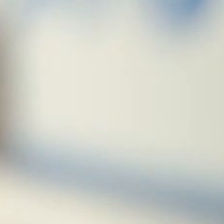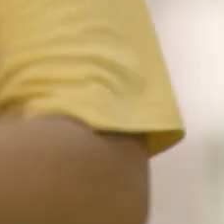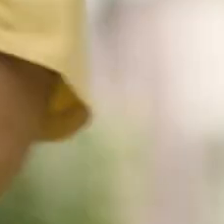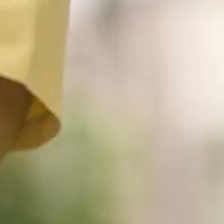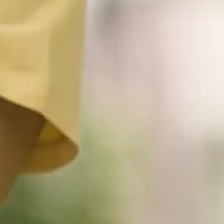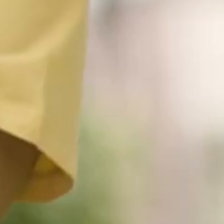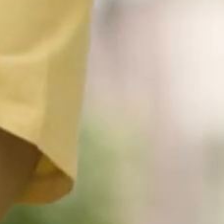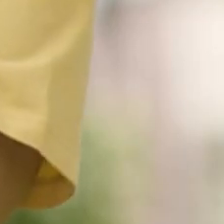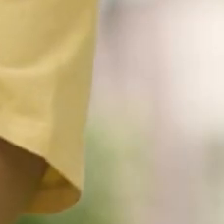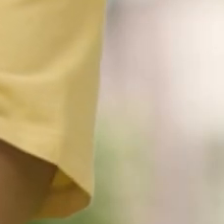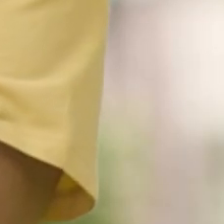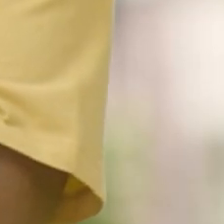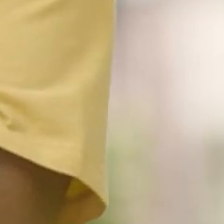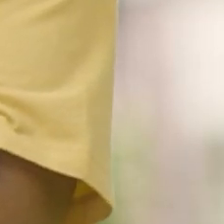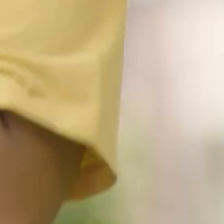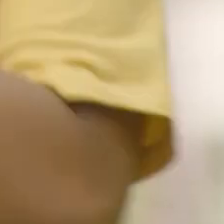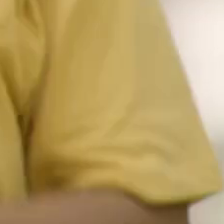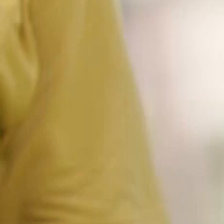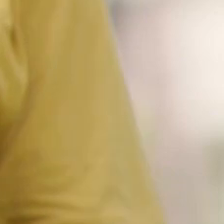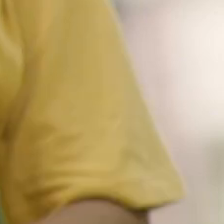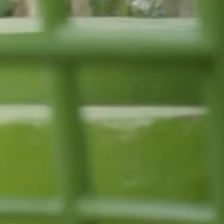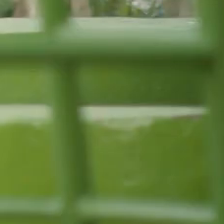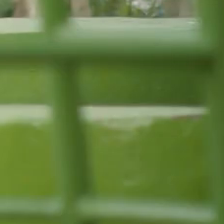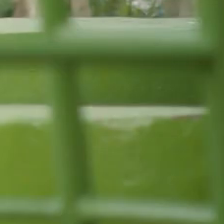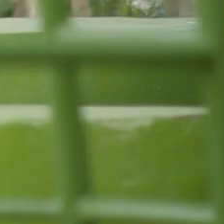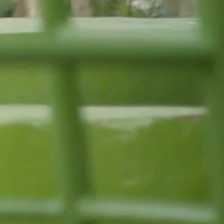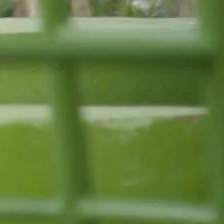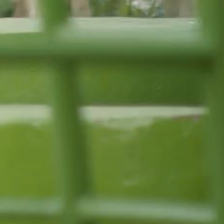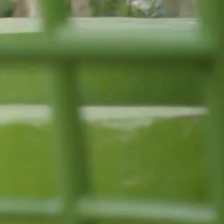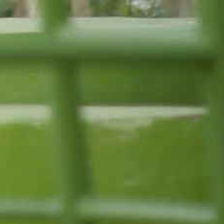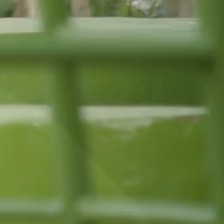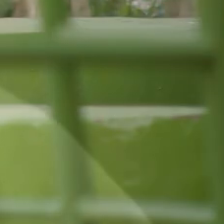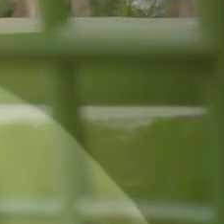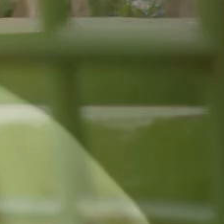Dan aku sangat bangga dengan ayahku.